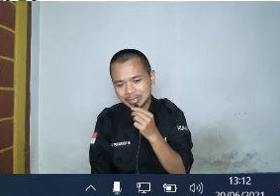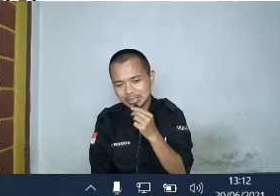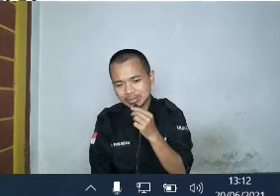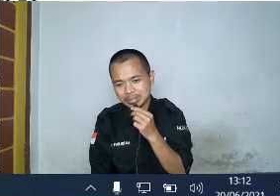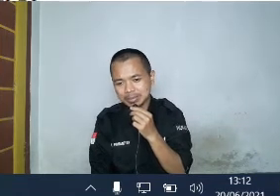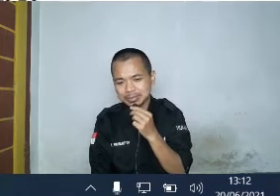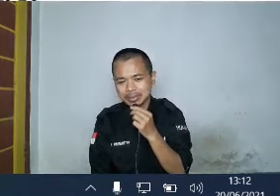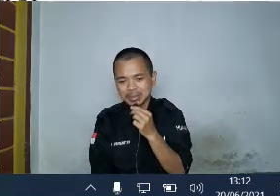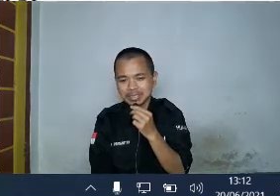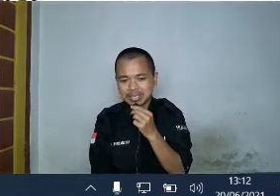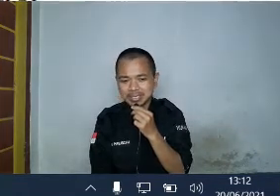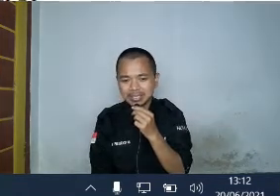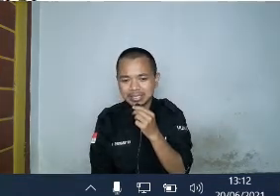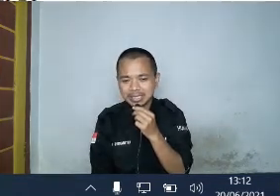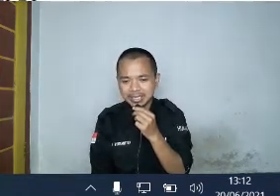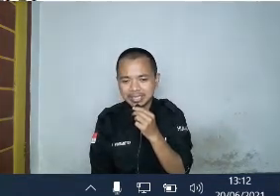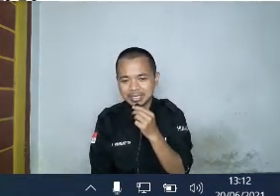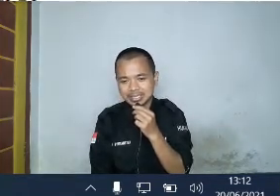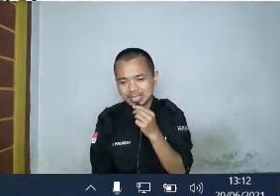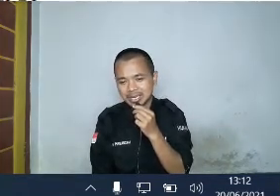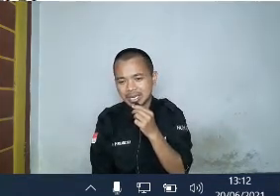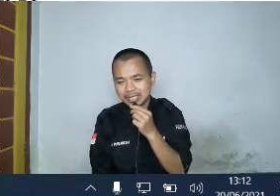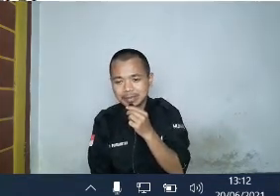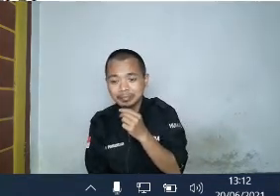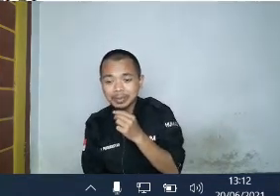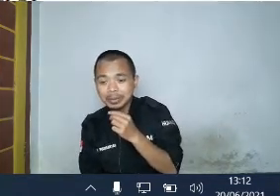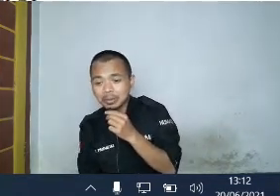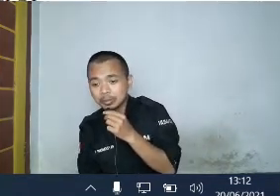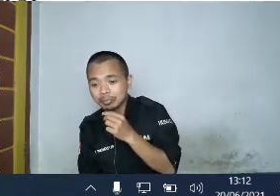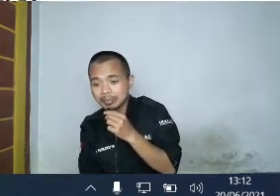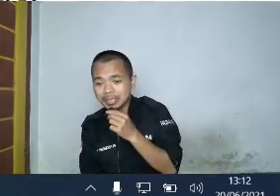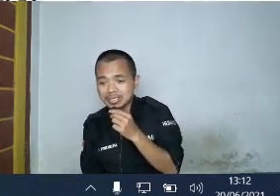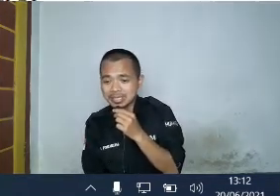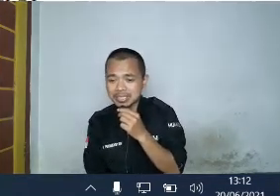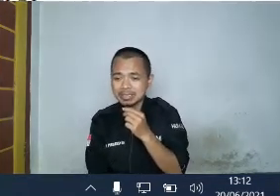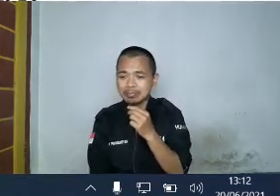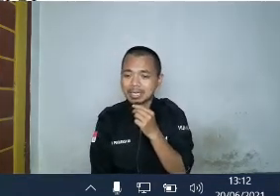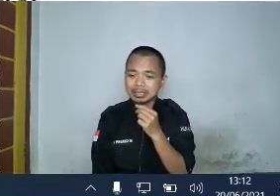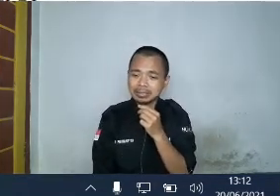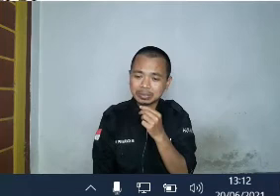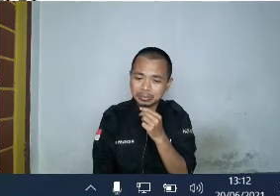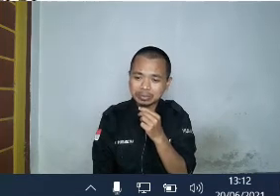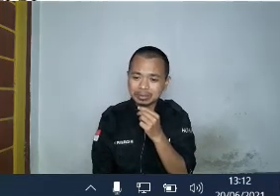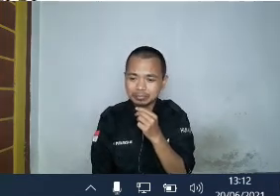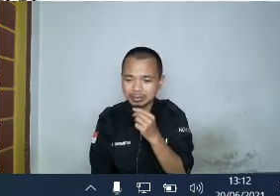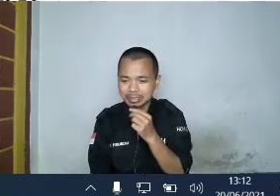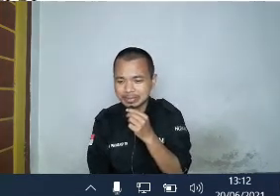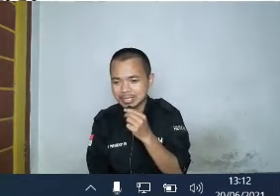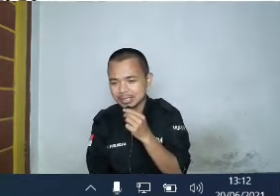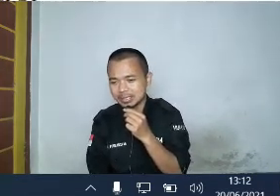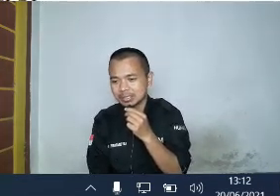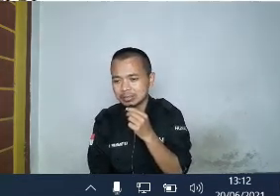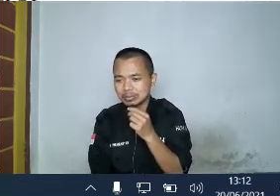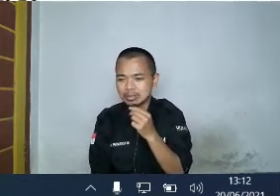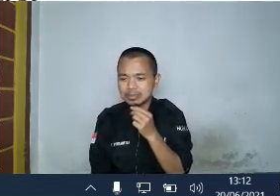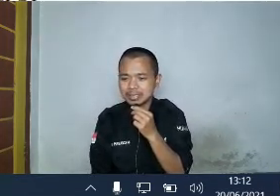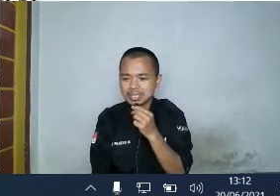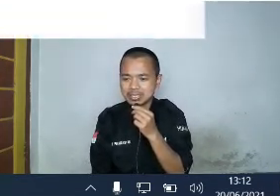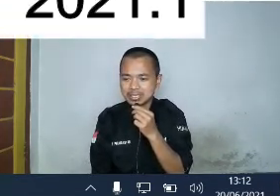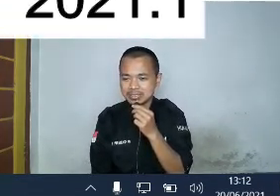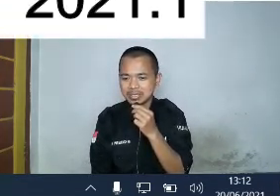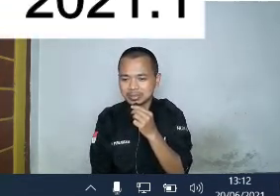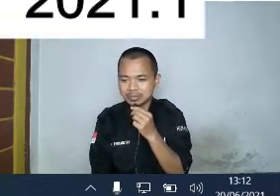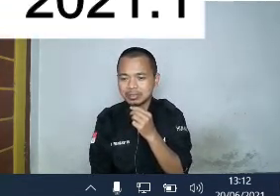nama mahasiswa tpb Mansyah tanggal lahir akan saya it upj Bandung Program Studi Ilmu